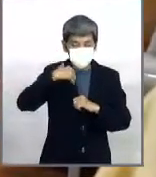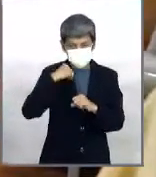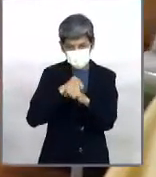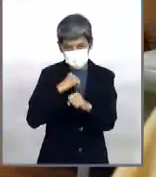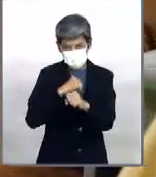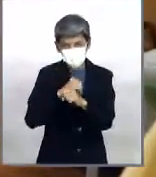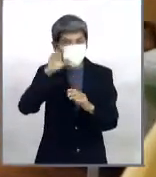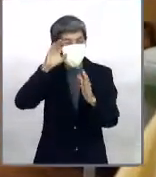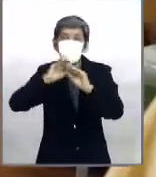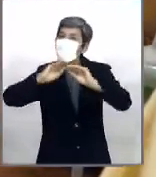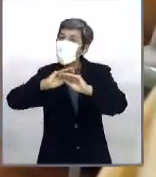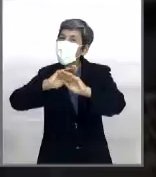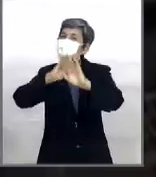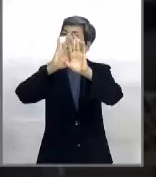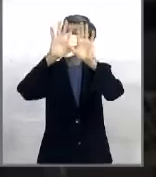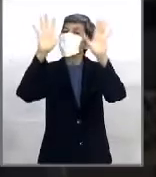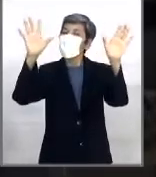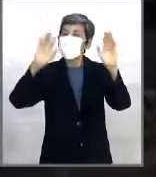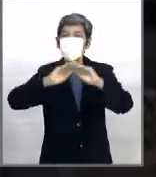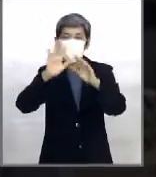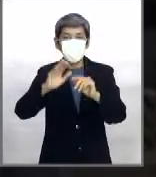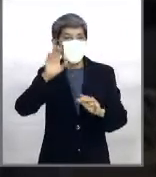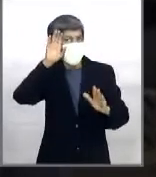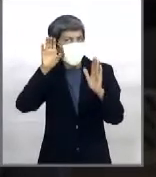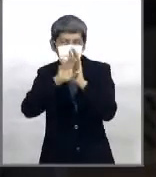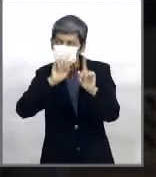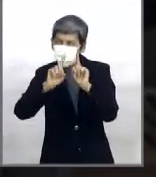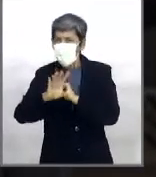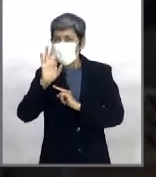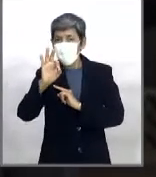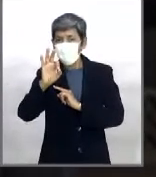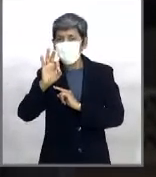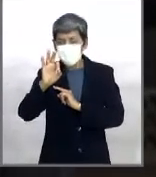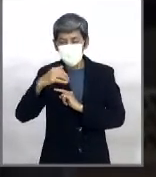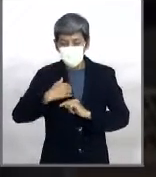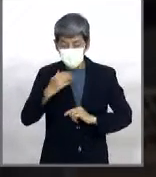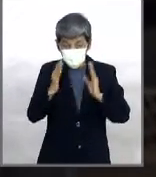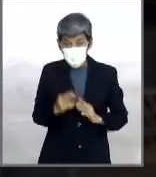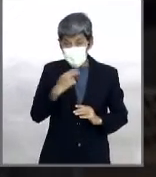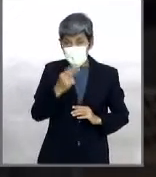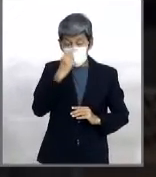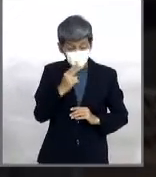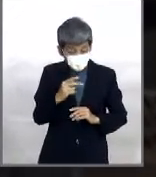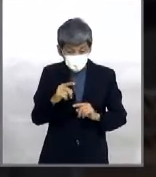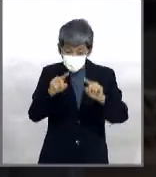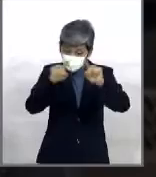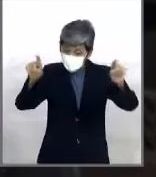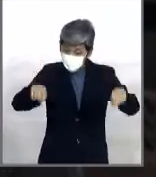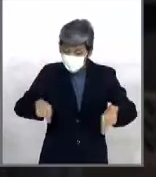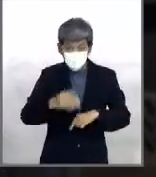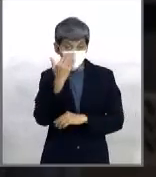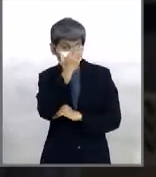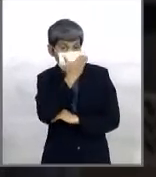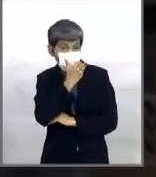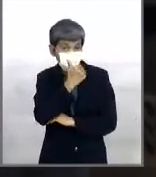ได้วาดรูปเป็นภาพท้องฟ้าวาดไปแบบ9ภาพผมไม่ได้ขายนะแต่มีคนเห็นคุณค่ามีคนเห็นสตอรี่เห็นที่มา